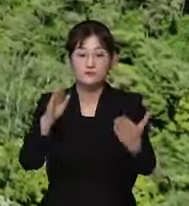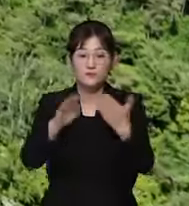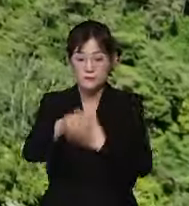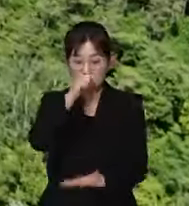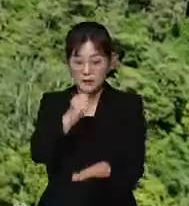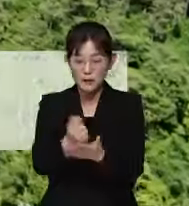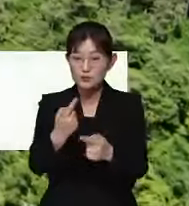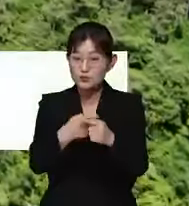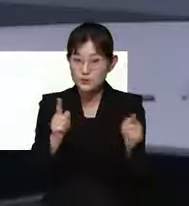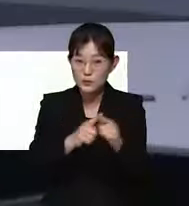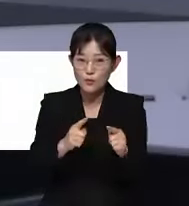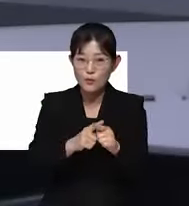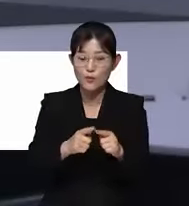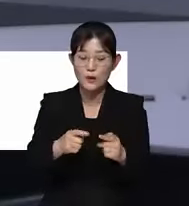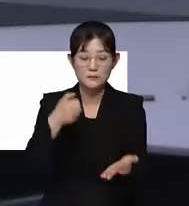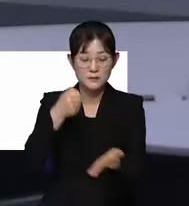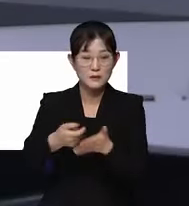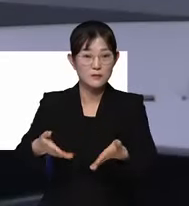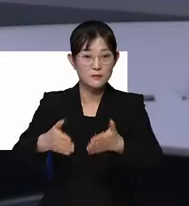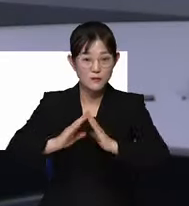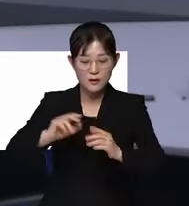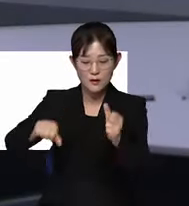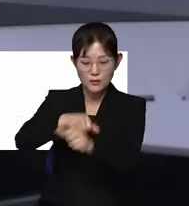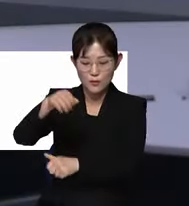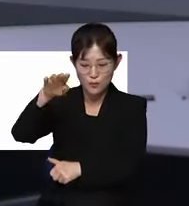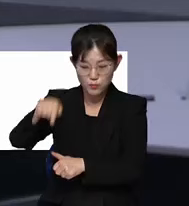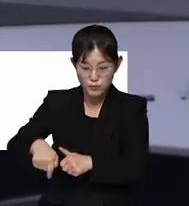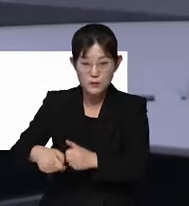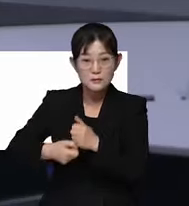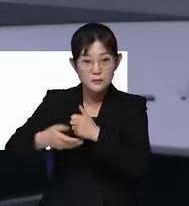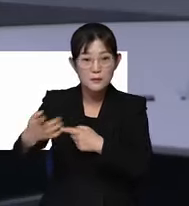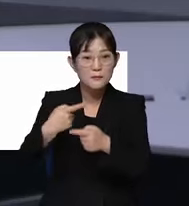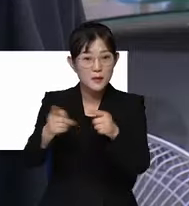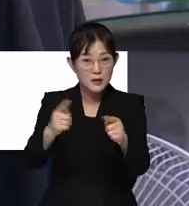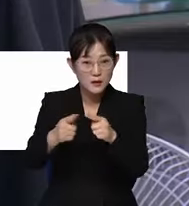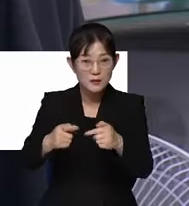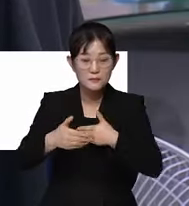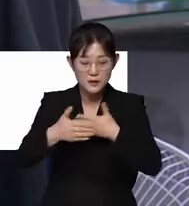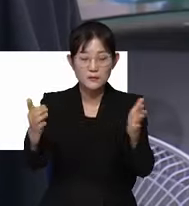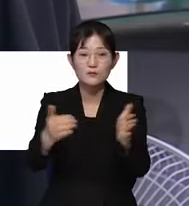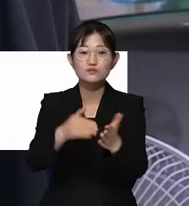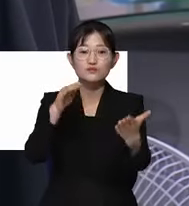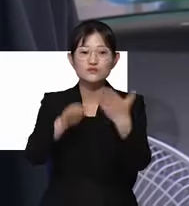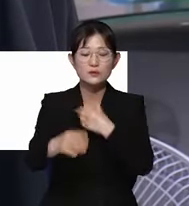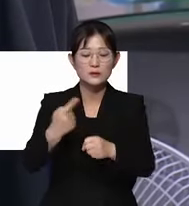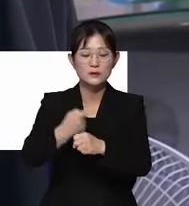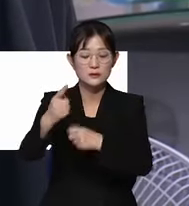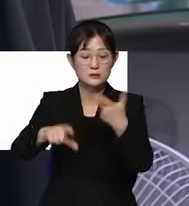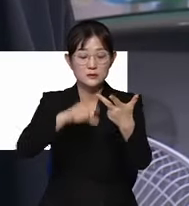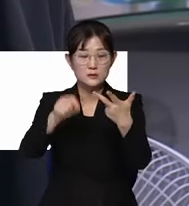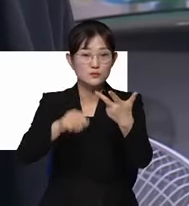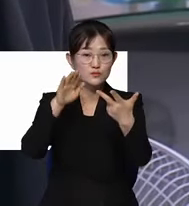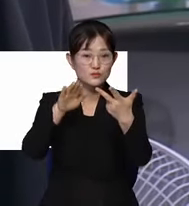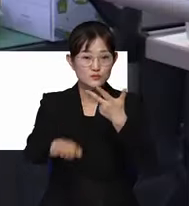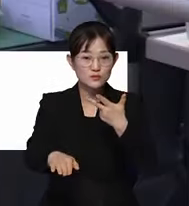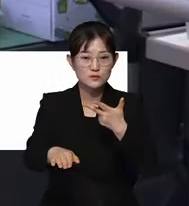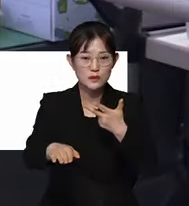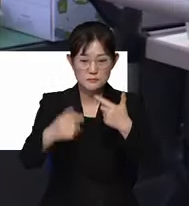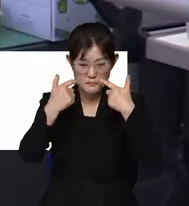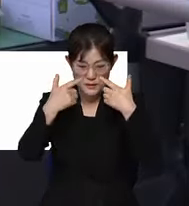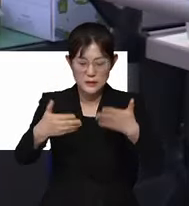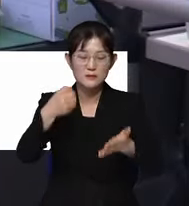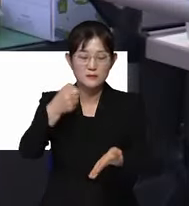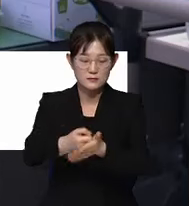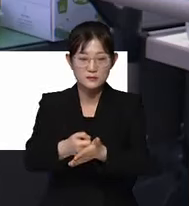타당성 조사와 후보지 선정, 환경부와의 전략환경영향평가 등을 거치면 내년 하반기쯤 최종 입지가